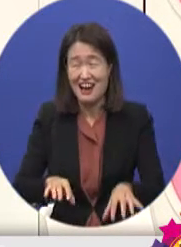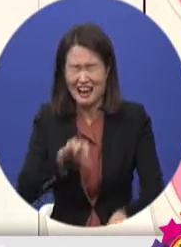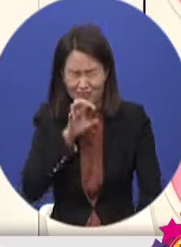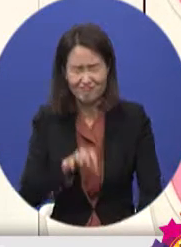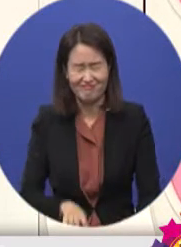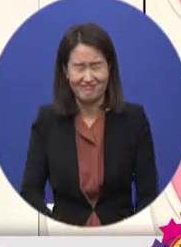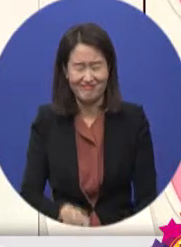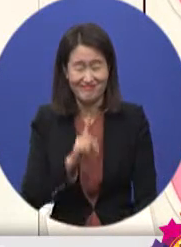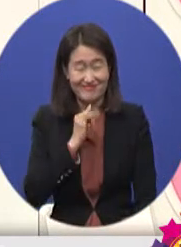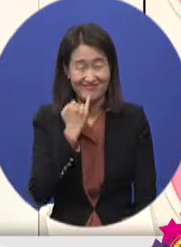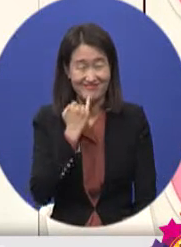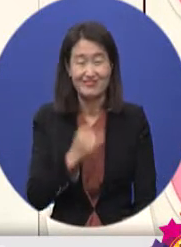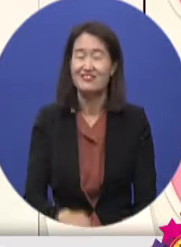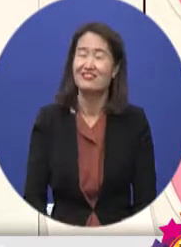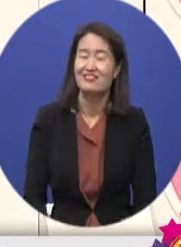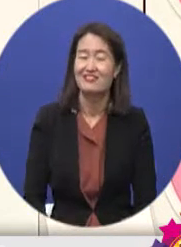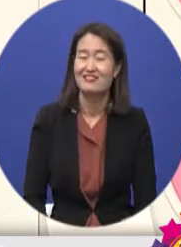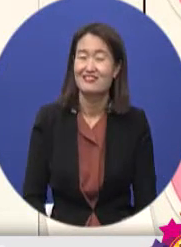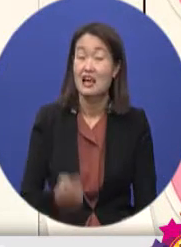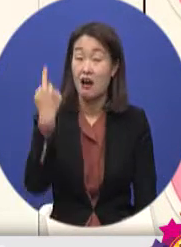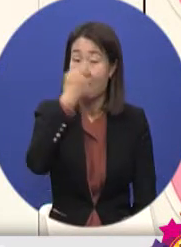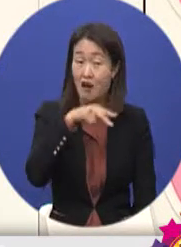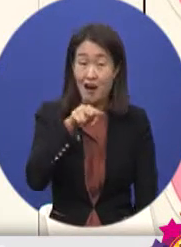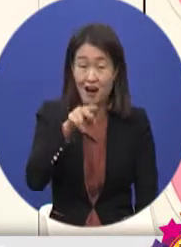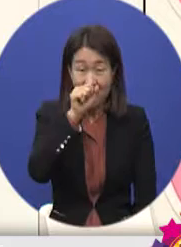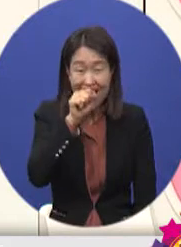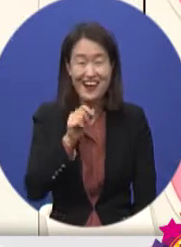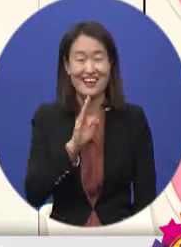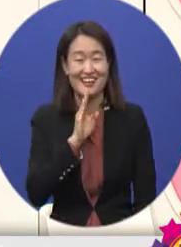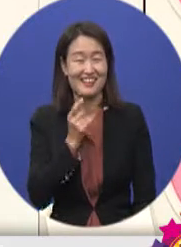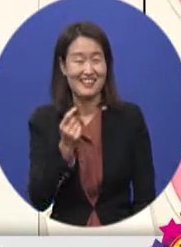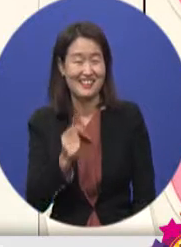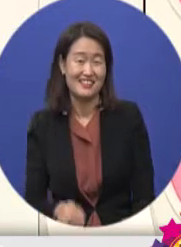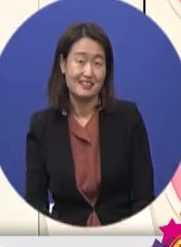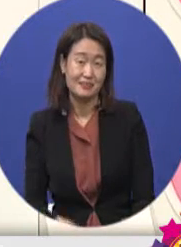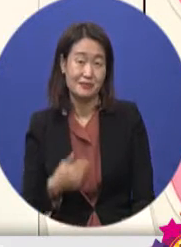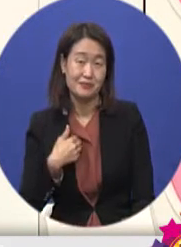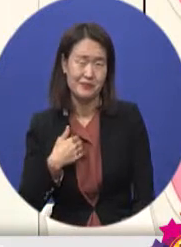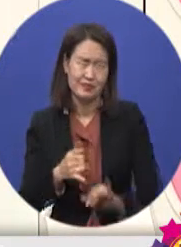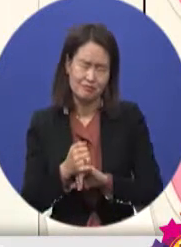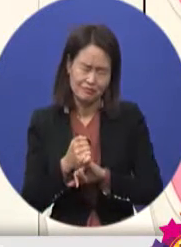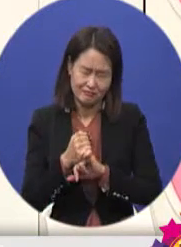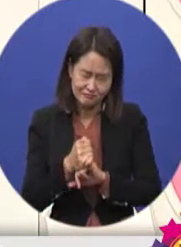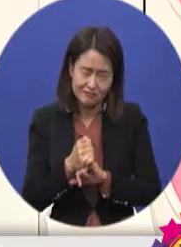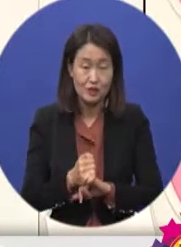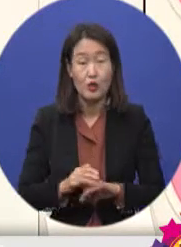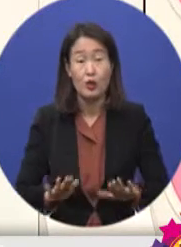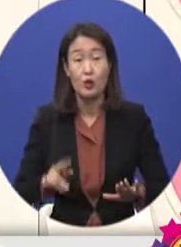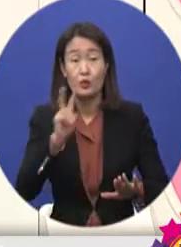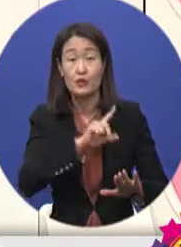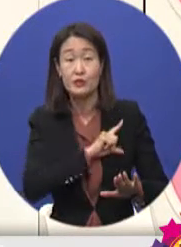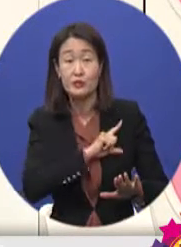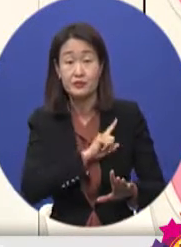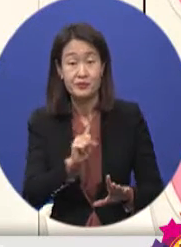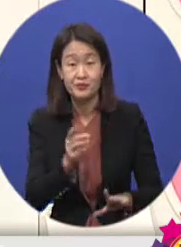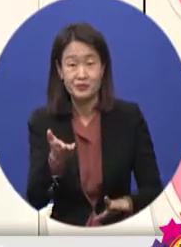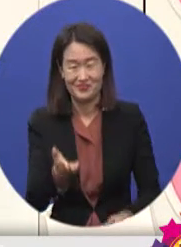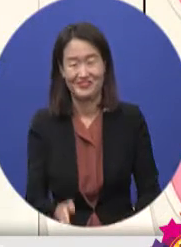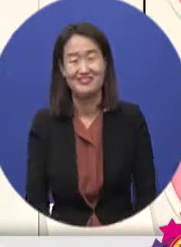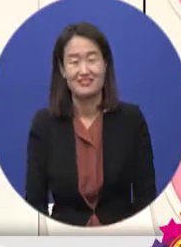그렇지. 아이고, 저 얼굴 본 게 좋네, 나. 예. 내가 꼭 봐. 네, 무슨 노래 부르실까요,